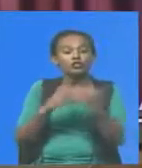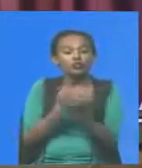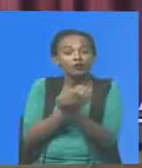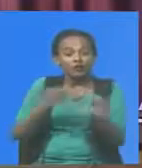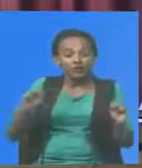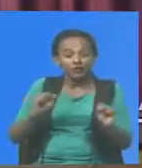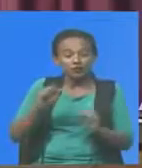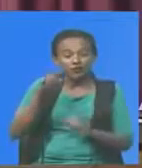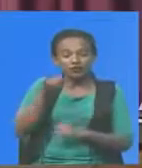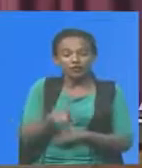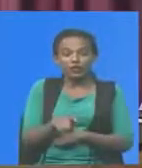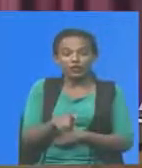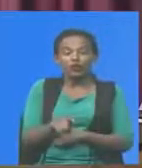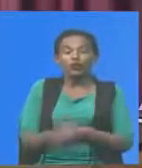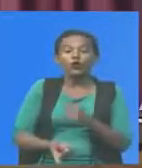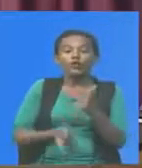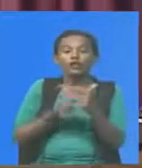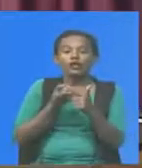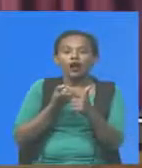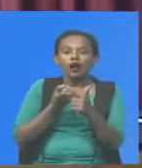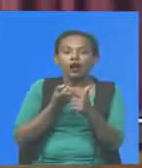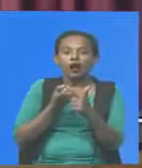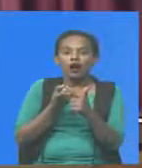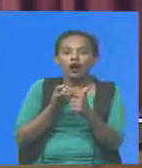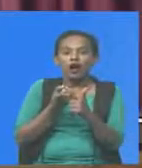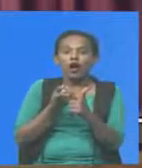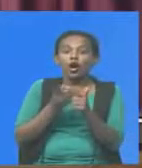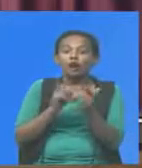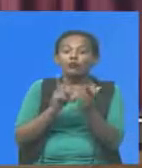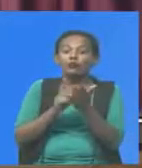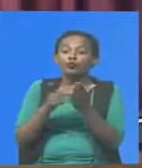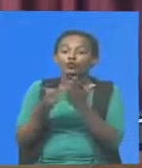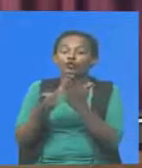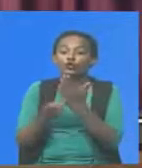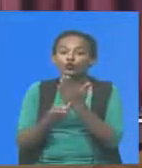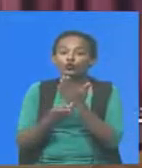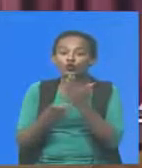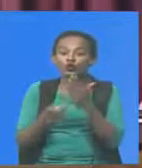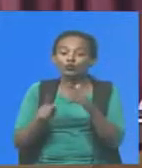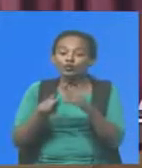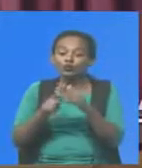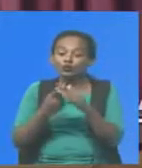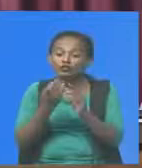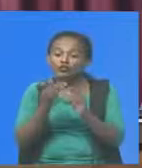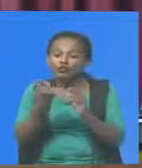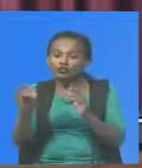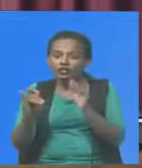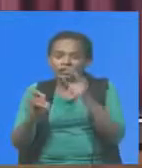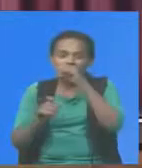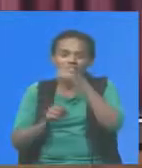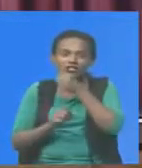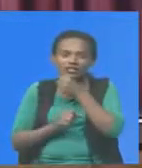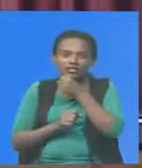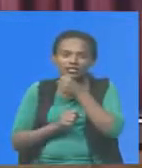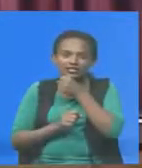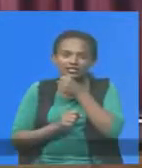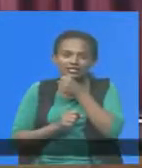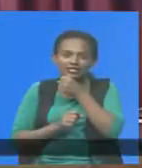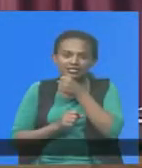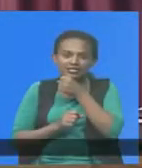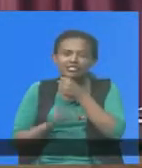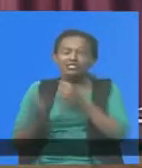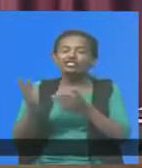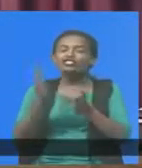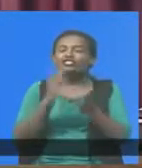በማስፈለጉ፣ ሁለተኛ ፕሮጀክቶች መጀመር እንጂ መጨረስ